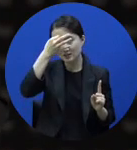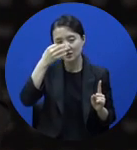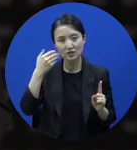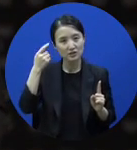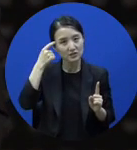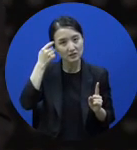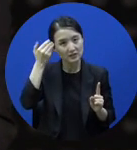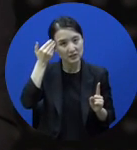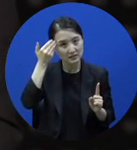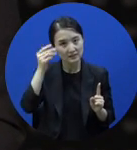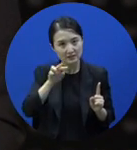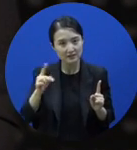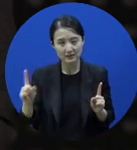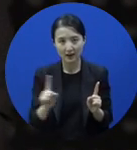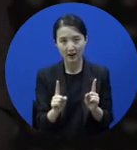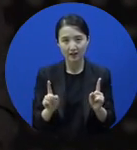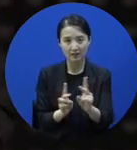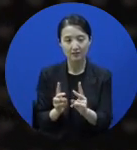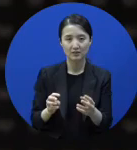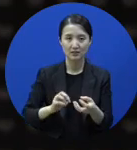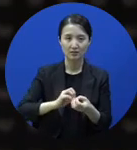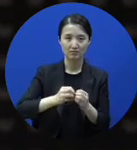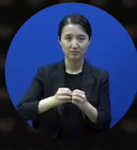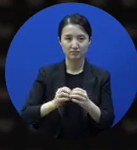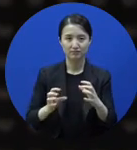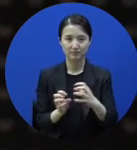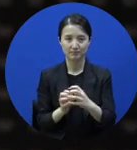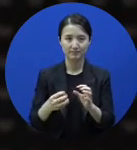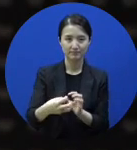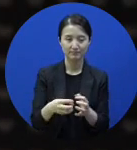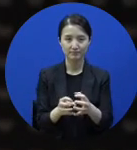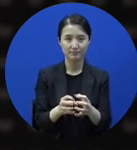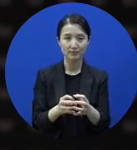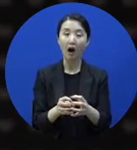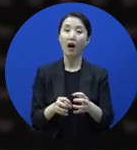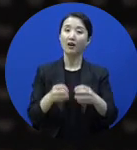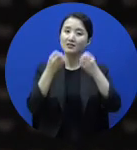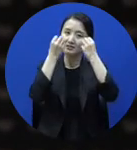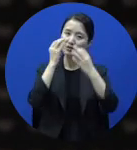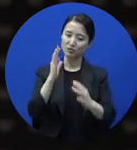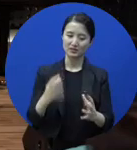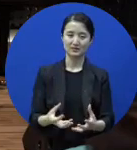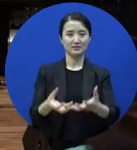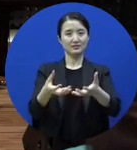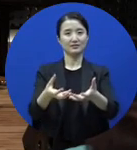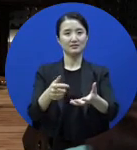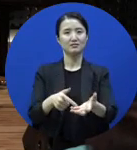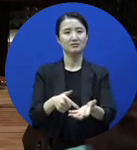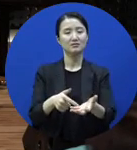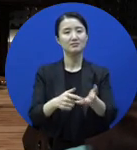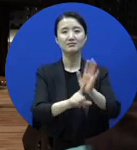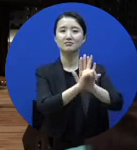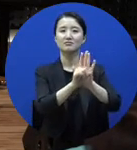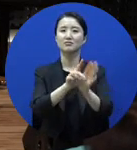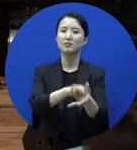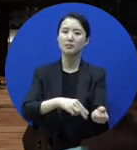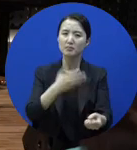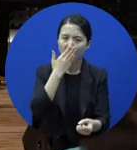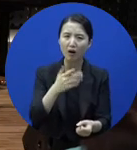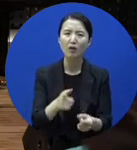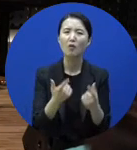것들이 만들어질 거라고 생각합니다. 통상 우리가 많이 알려진 기본적인 지식은 이렇습니다. 나만의 상품을 만드는 방법은 어떻게